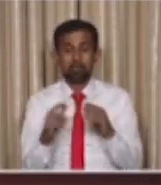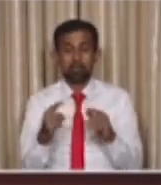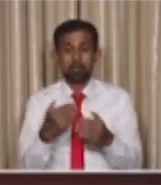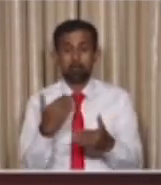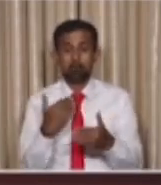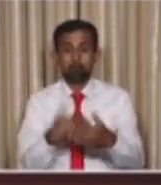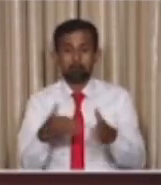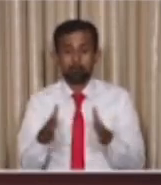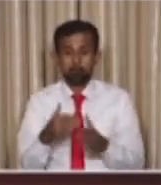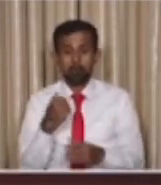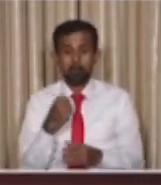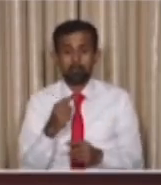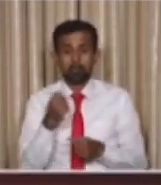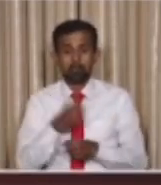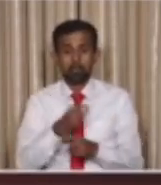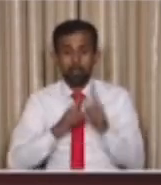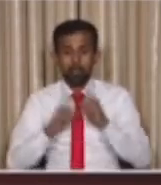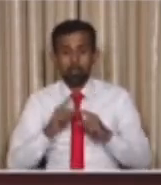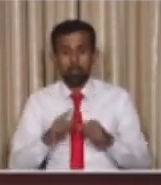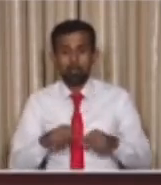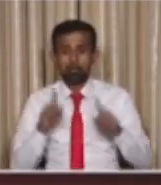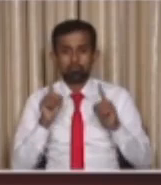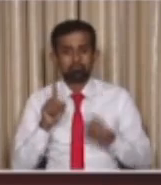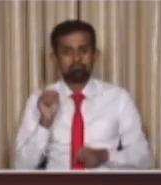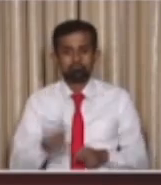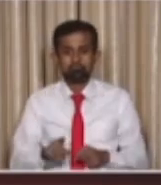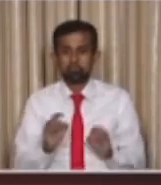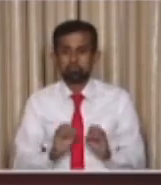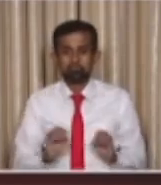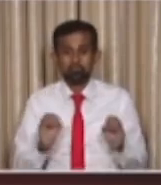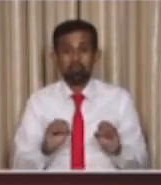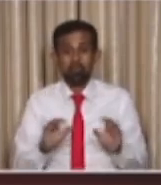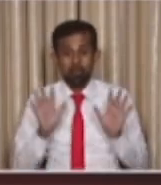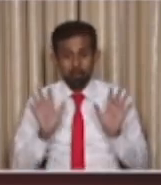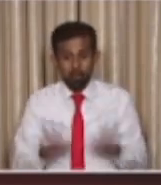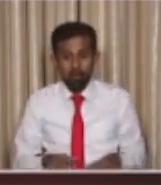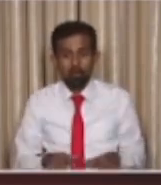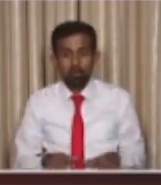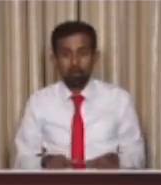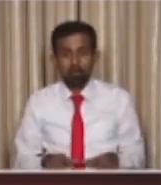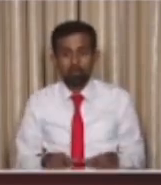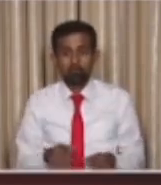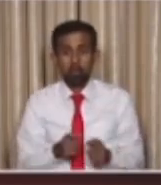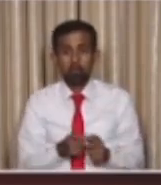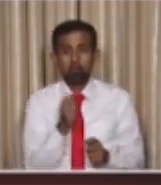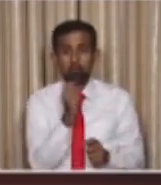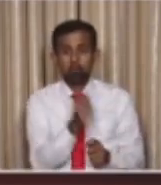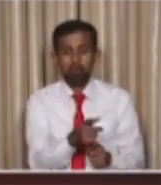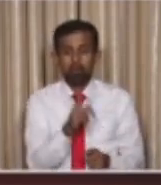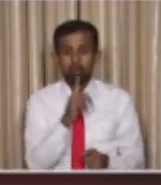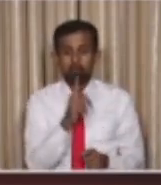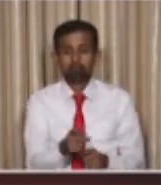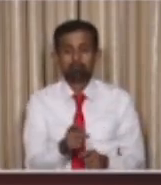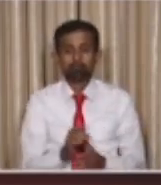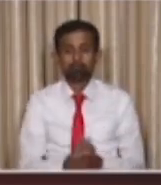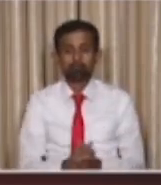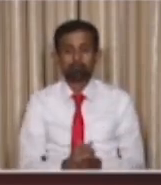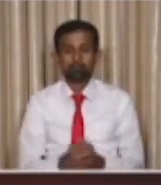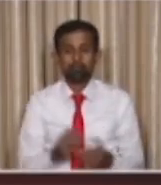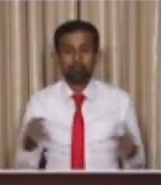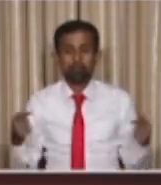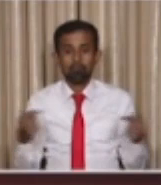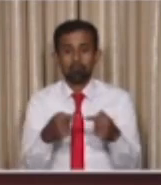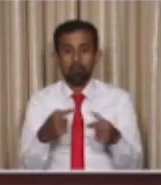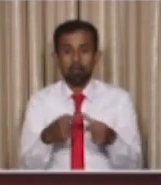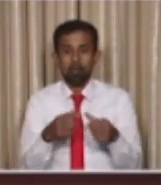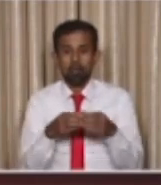ගිහිල්ලා රජයේ සාකච්ඡාවට ගිහිල්ලා එකඟතාවයක් නැහැ. අවසානයේදී මේක ගෙවන්න නියම කළාම වරාය